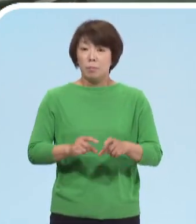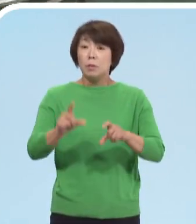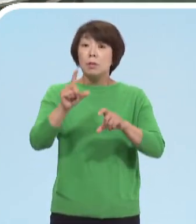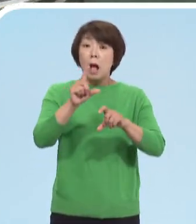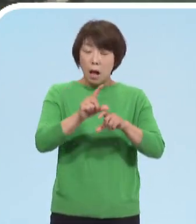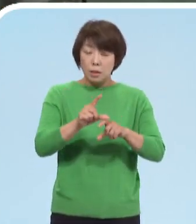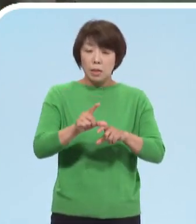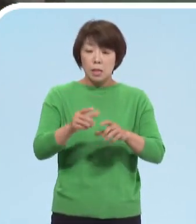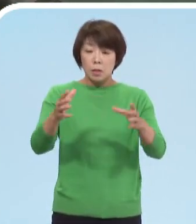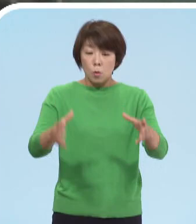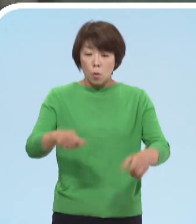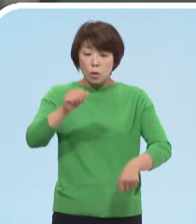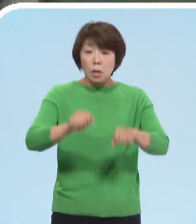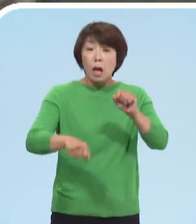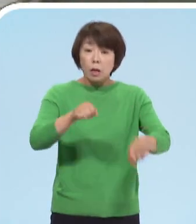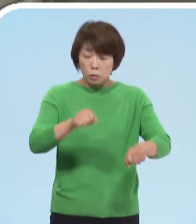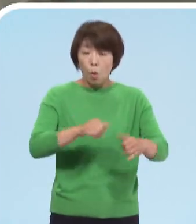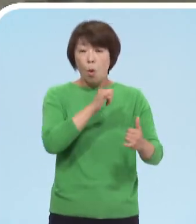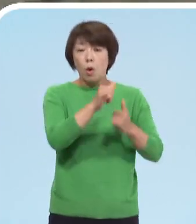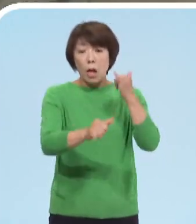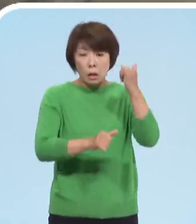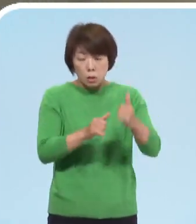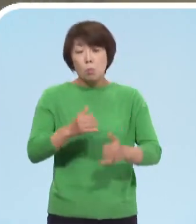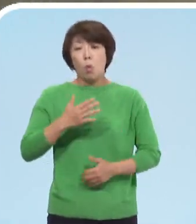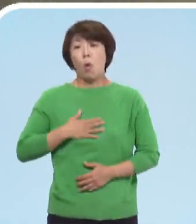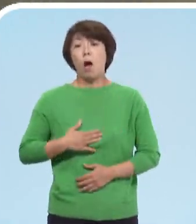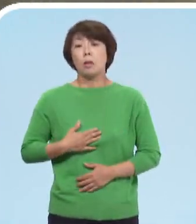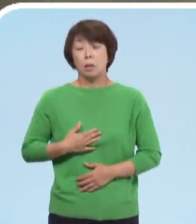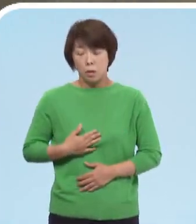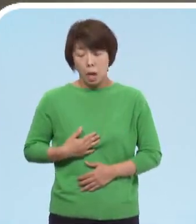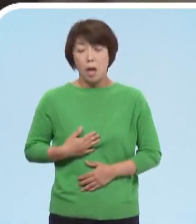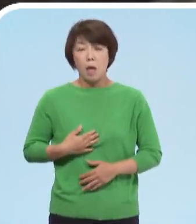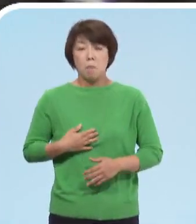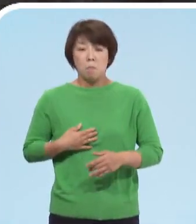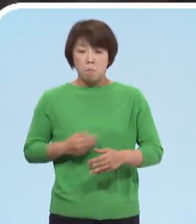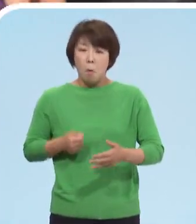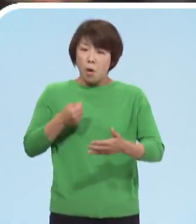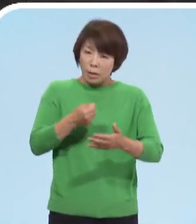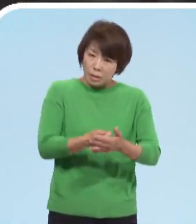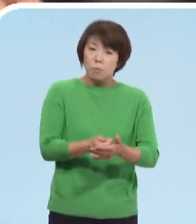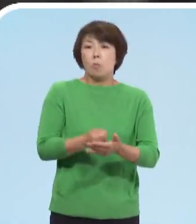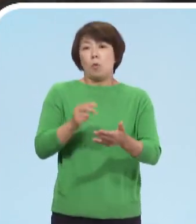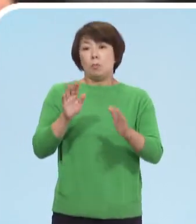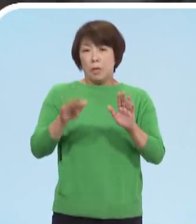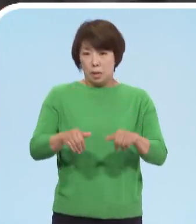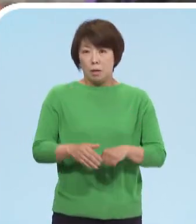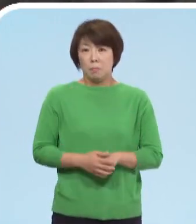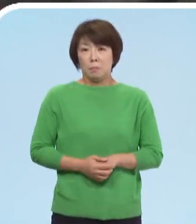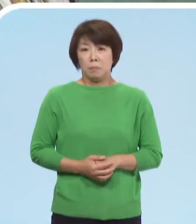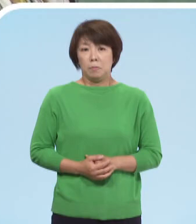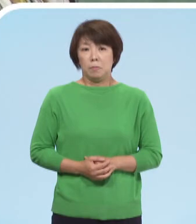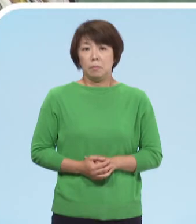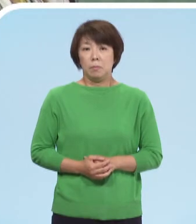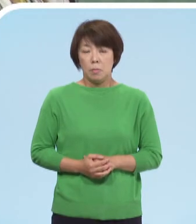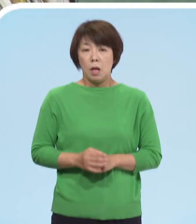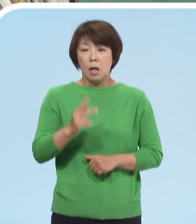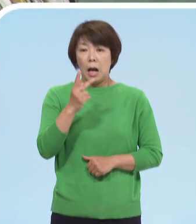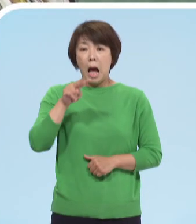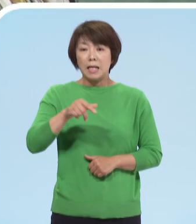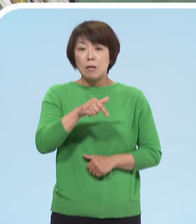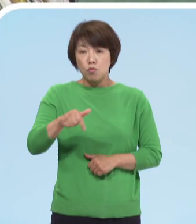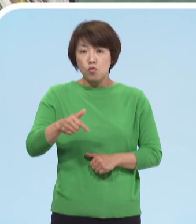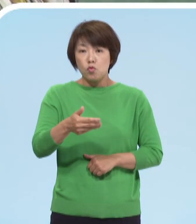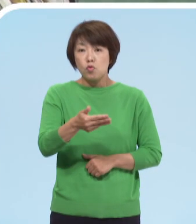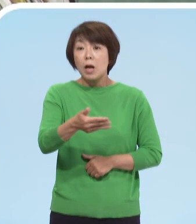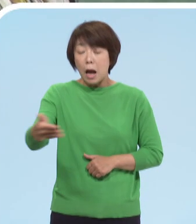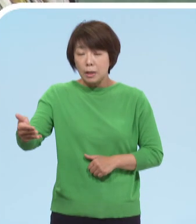さらにスティールパンという楽器の歴史を知り、その思いを強くしたそうです。 カリブ海の小